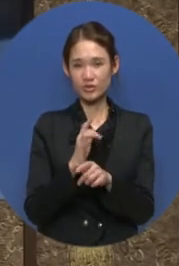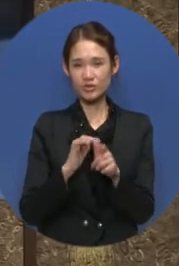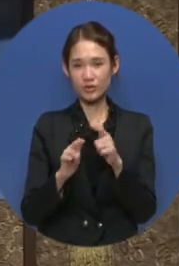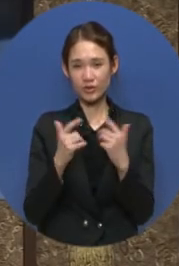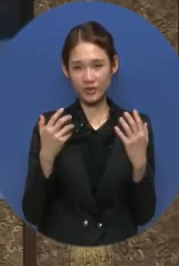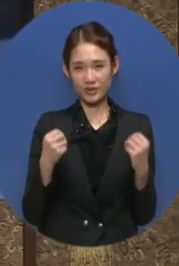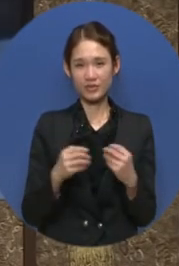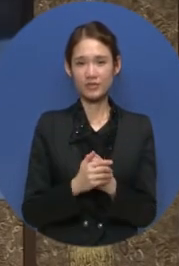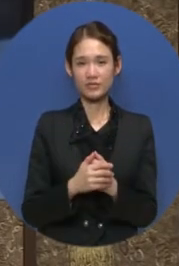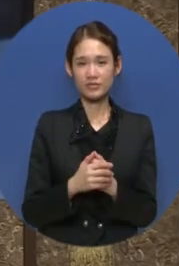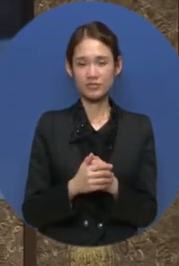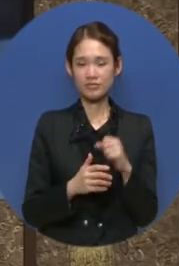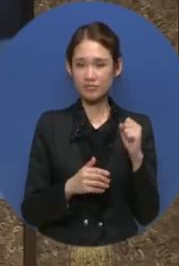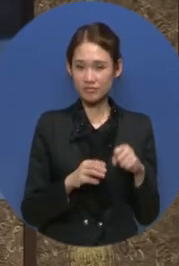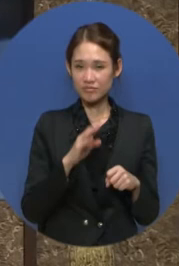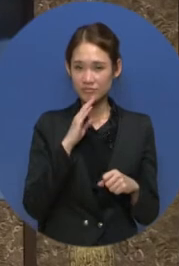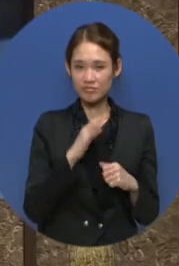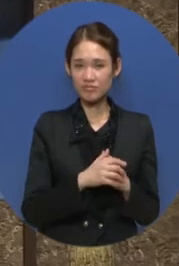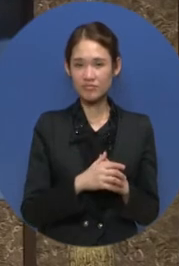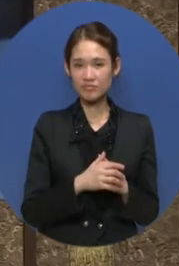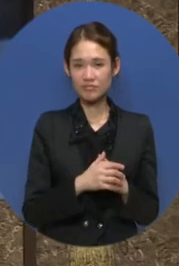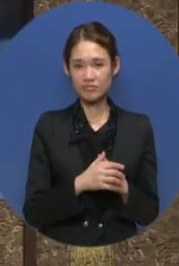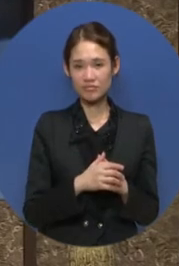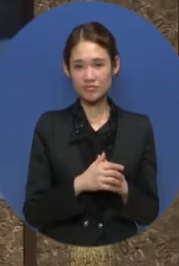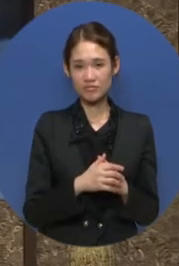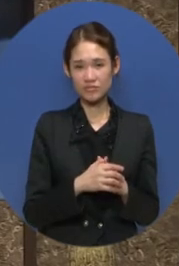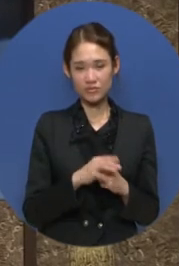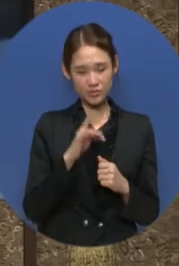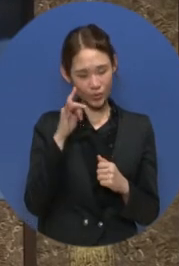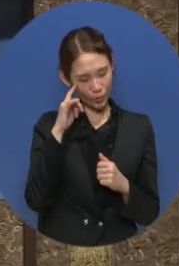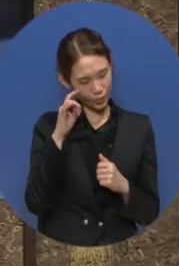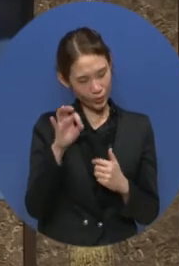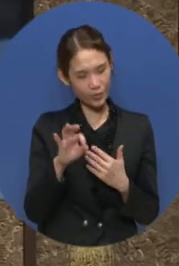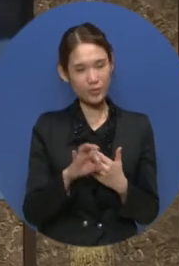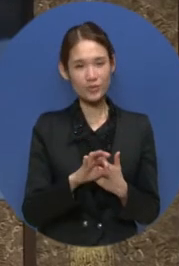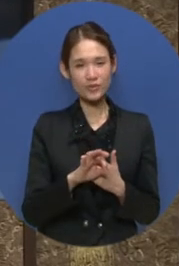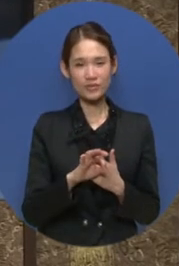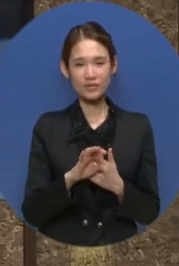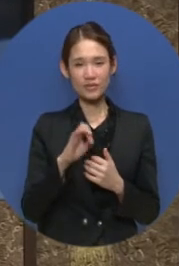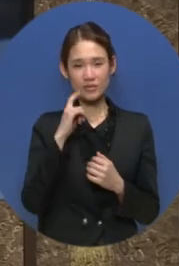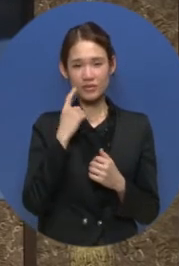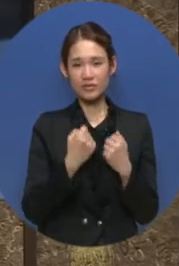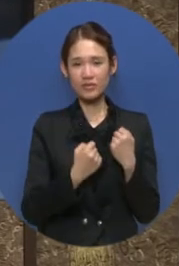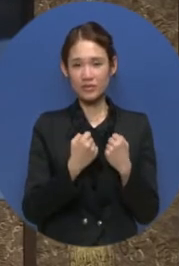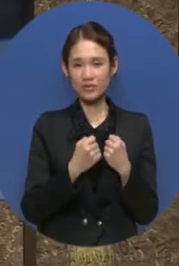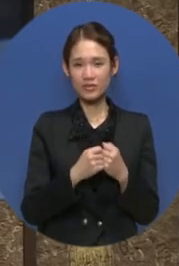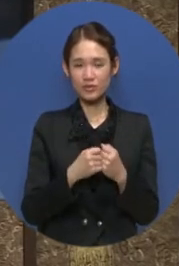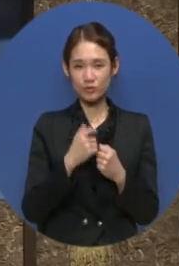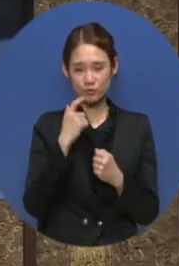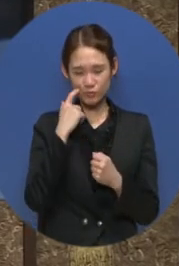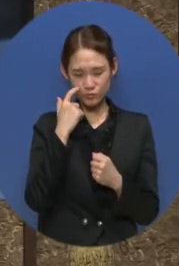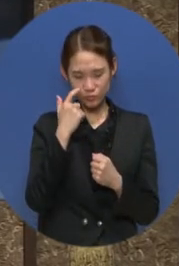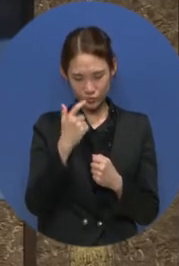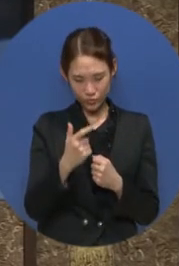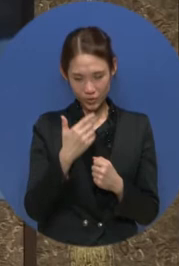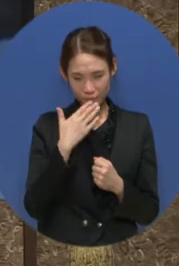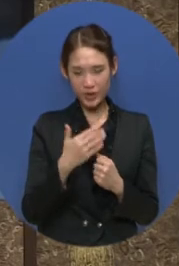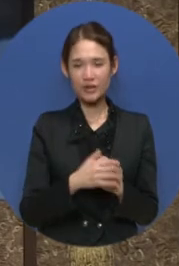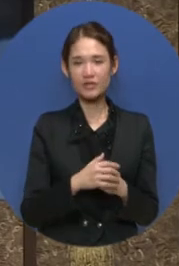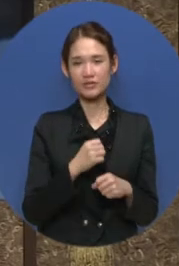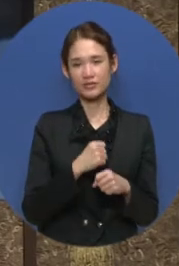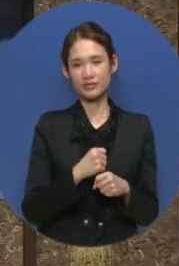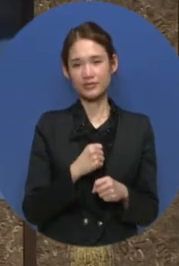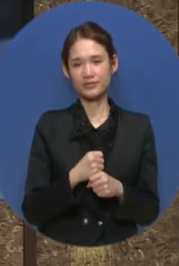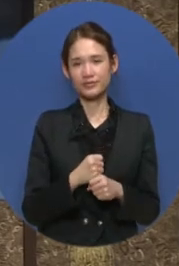재구매율이 좀 높아요. 그래서 어떻게 보면은 어렵지만은 이렇게 네. 저희가 그래도 네. 지금까지 이렇게